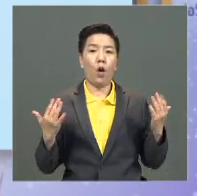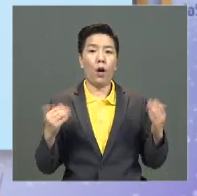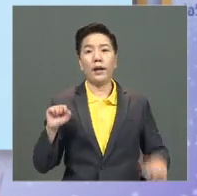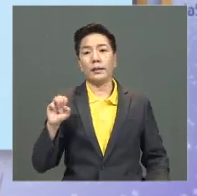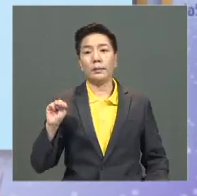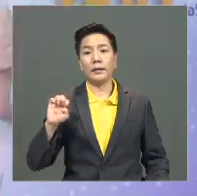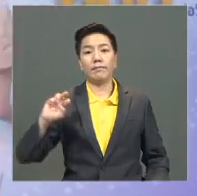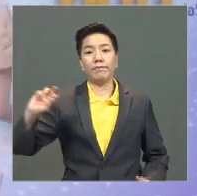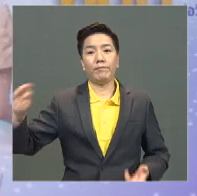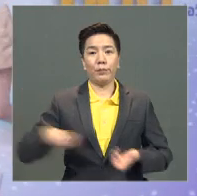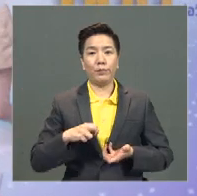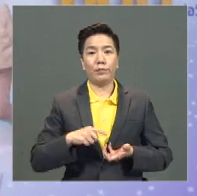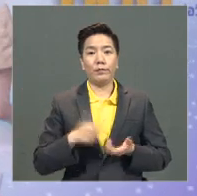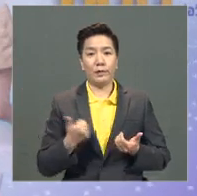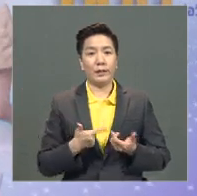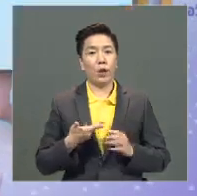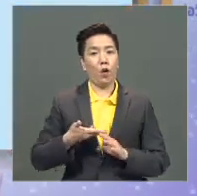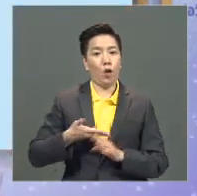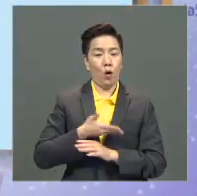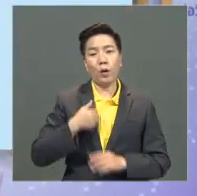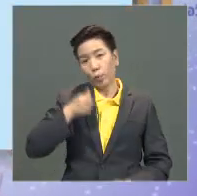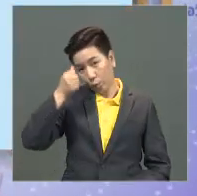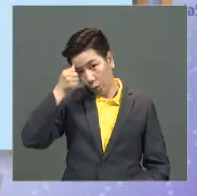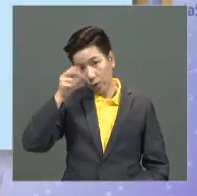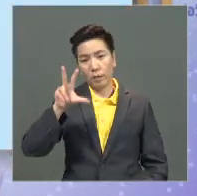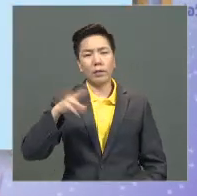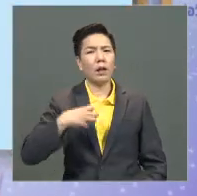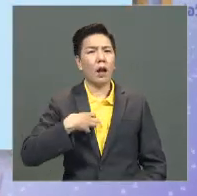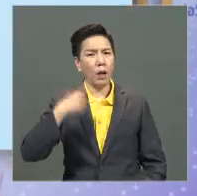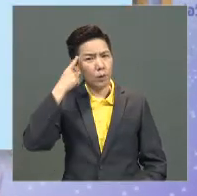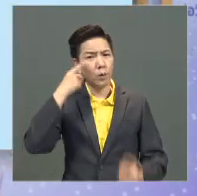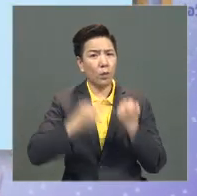ตัวนี้ในช่วงนี้เองก็ยังไม่สามารถจองโรงแรมได้นี่หน้าตานะคะเวลาเราเข้าไปลงทะเบียนจะเป็นอย่างนี้คำนำหน้าชื่อนามสกุลภาษาไทยหมายเลขบัตรประชาชนด้านหน้าด้านหลังวันเดือนปีเกิดหมายเลขโทรศัพท์และอีเมล์ของเราหรอกเข้าไปแล้วก็ยืนยันปุ๊บนะคะเดี๋ยวตรวจสอบข้อมูลเสร็จเรียบร้อยแล้วตอนนี้รอการยืนยันจากSMSที่จะส่งเข้ามาก่อนภายใน 3